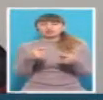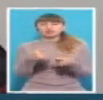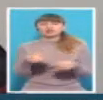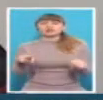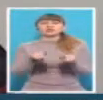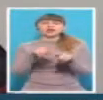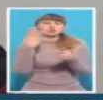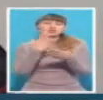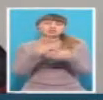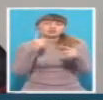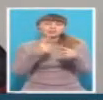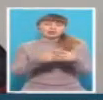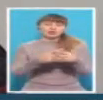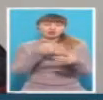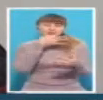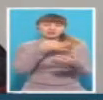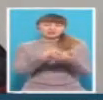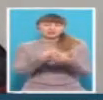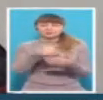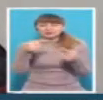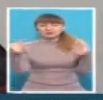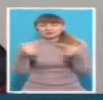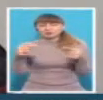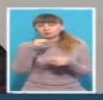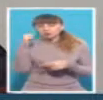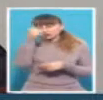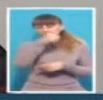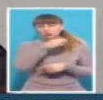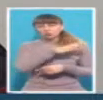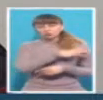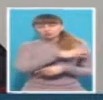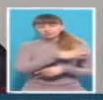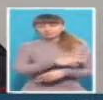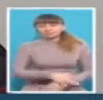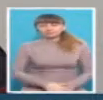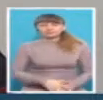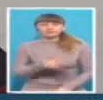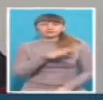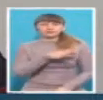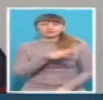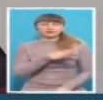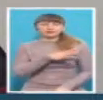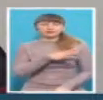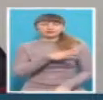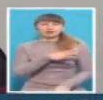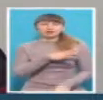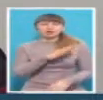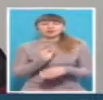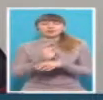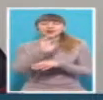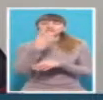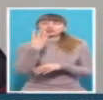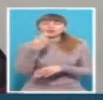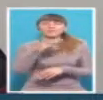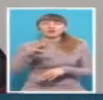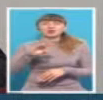көлемдері өткен жылдың сәйкес кезеңімен салыстырғанда 1,5 миллиард теңгеге артып отыр. 9 айдың қорытындысы бойынша облыстың қайта өңдеу өнеркәсіп орындары